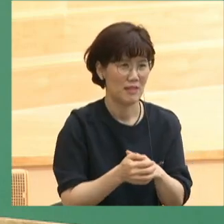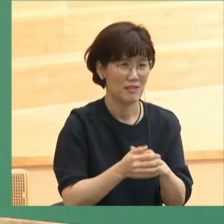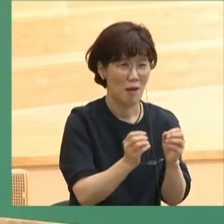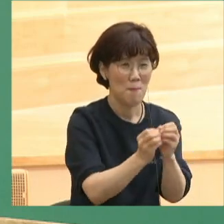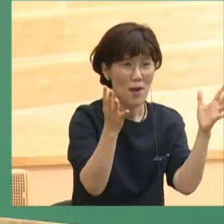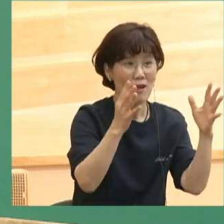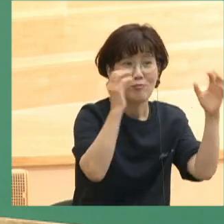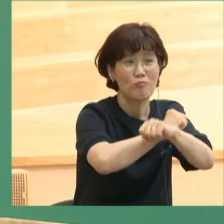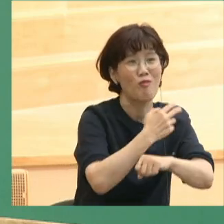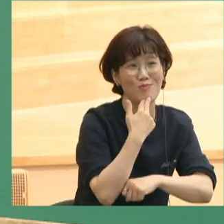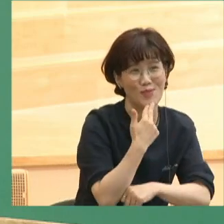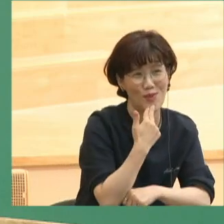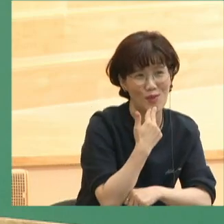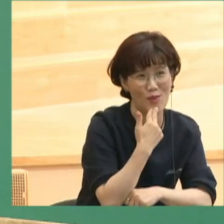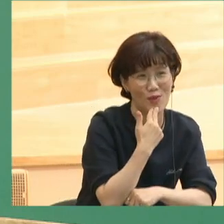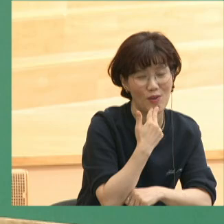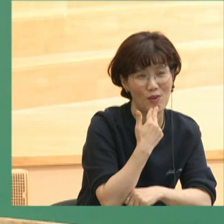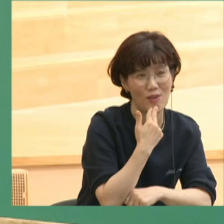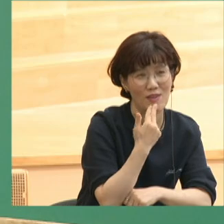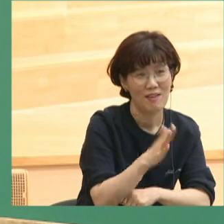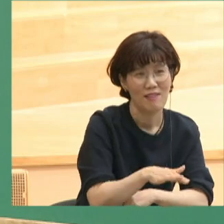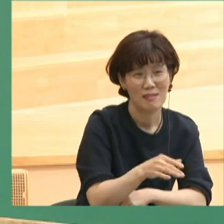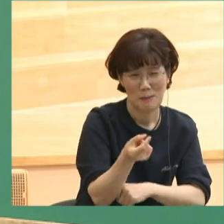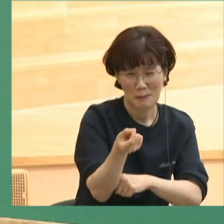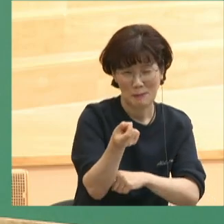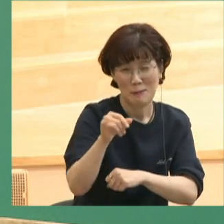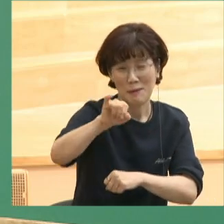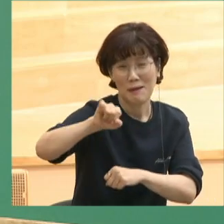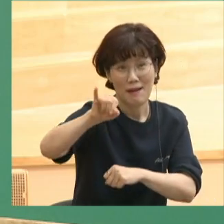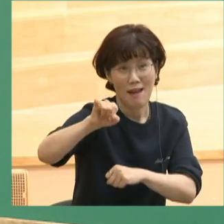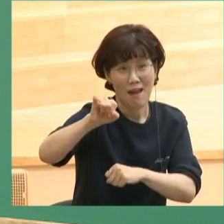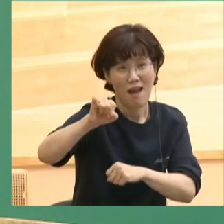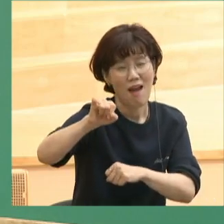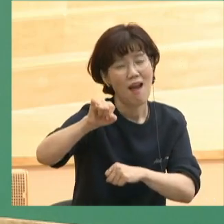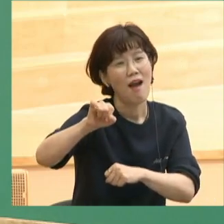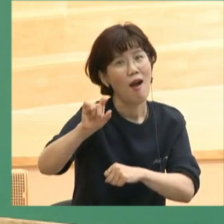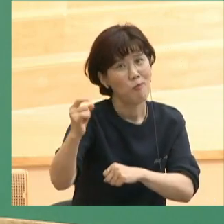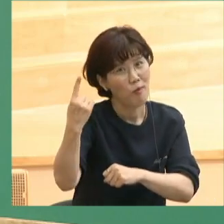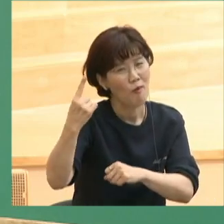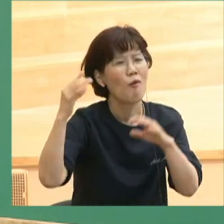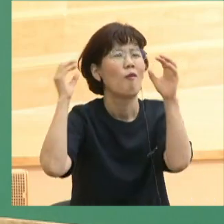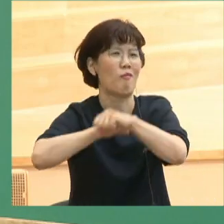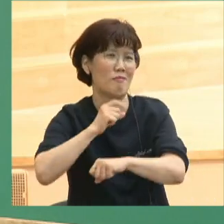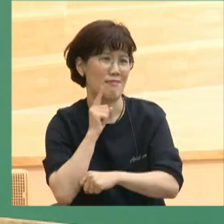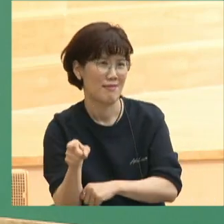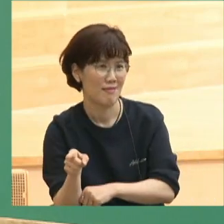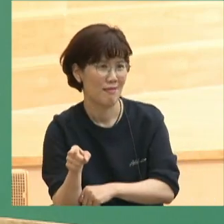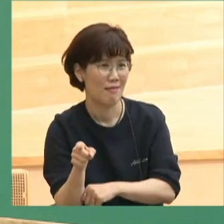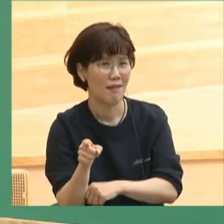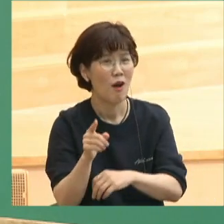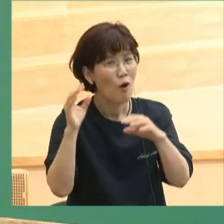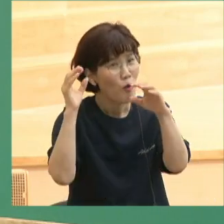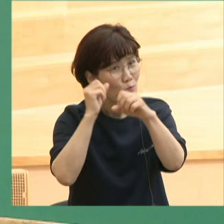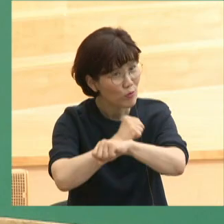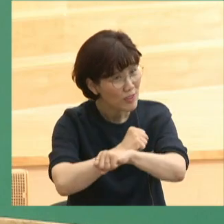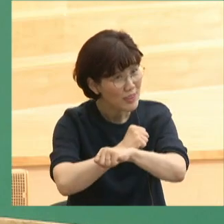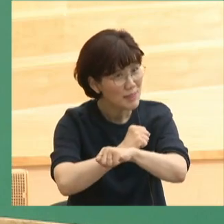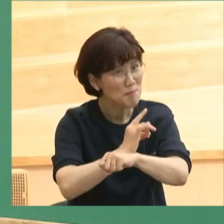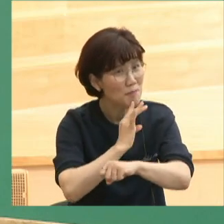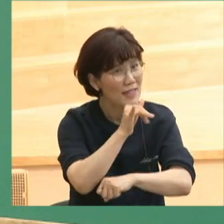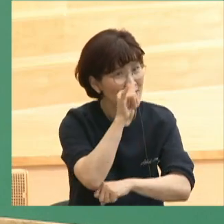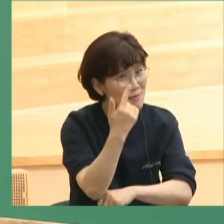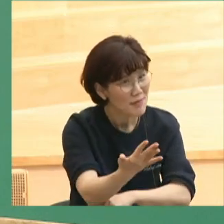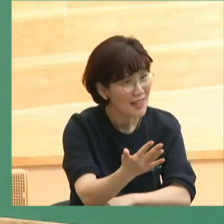원폭에도 안 무너졌는데 조그마한 바이러스에 허망하게 무너지고 있다 그렇게 말했어요. 그러면 무너짐만 있다고 말하느냐?